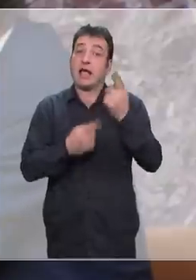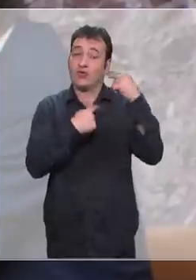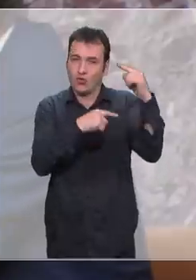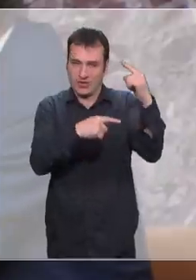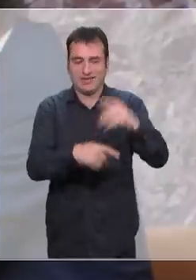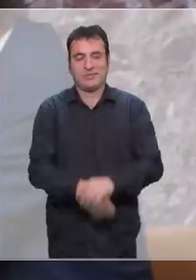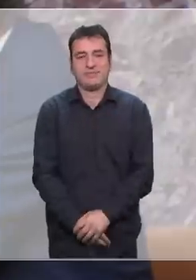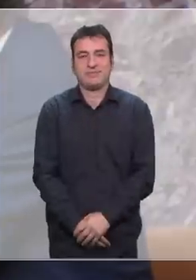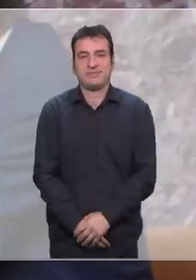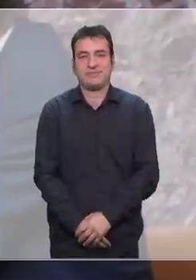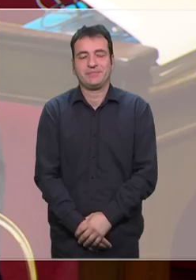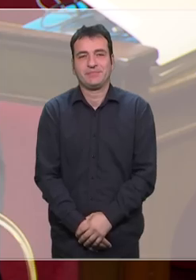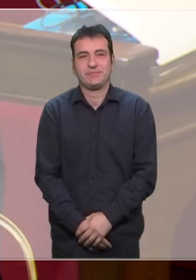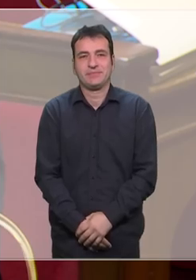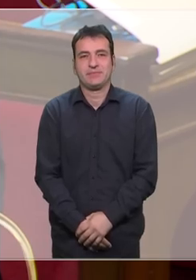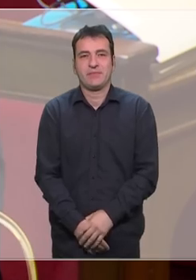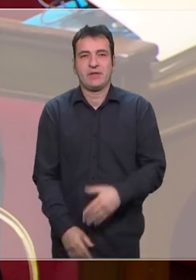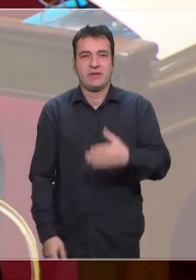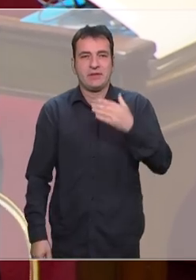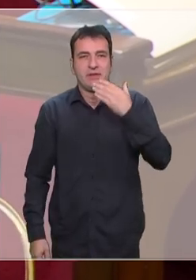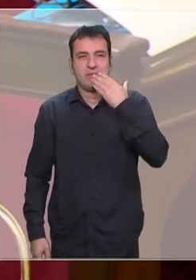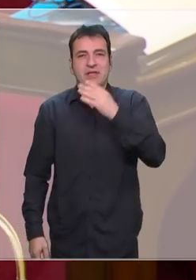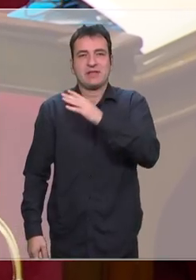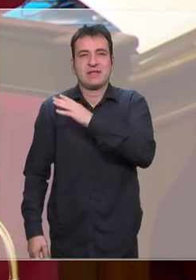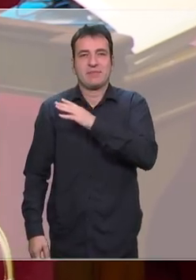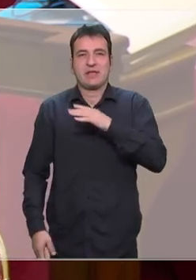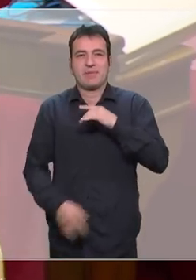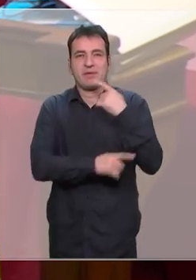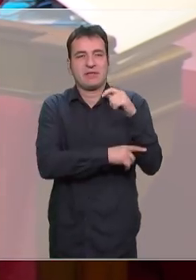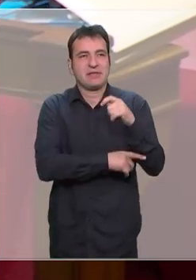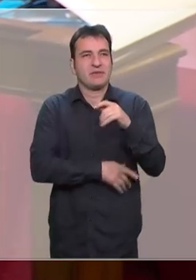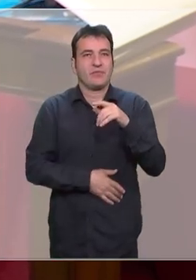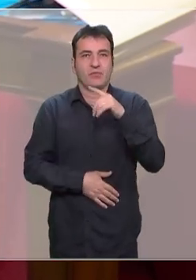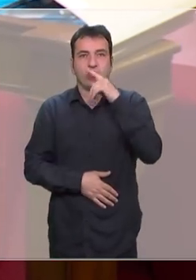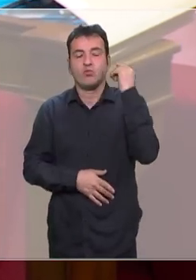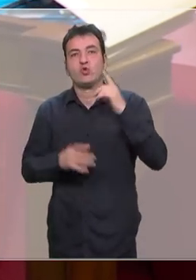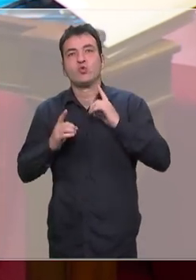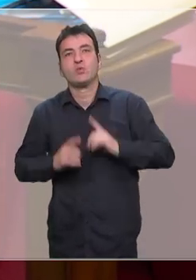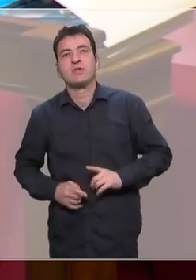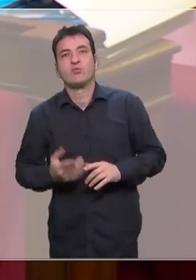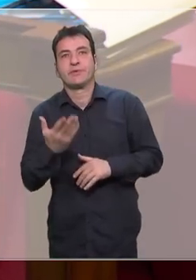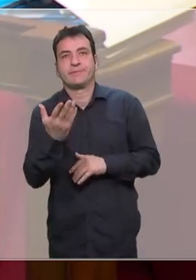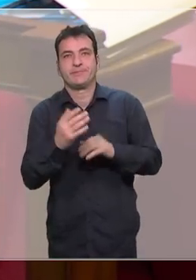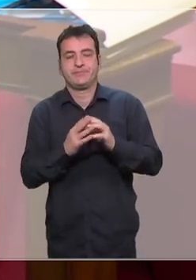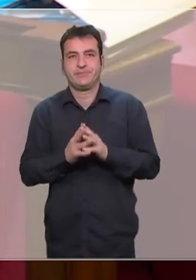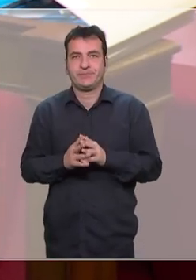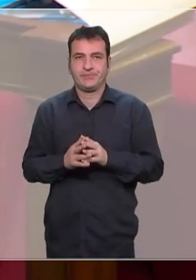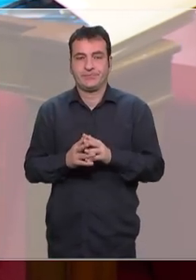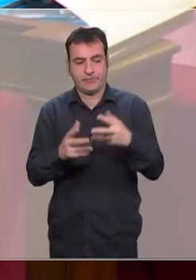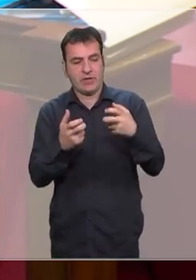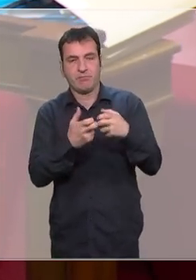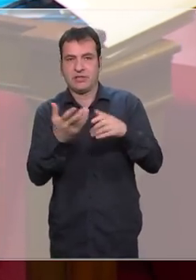tourisme. Merci Madame la Présidente. Monsieur le député Dubois, face à la hausse des